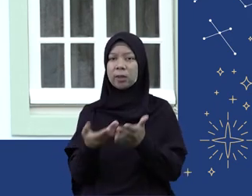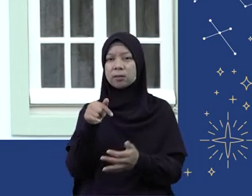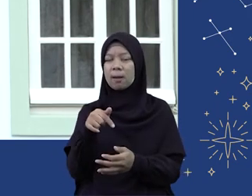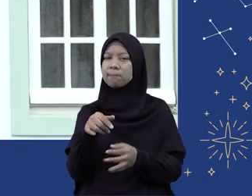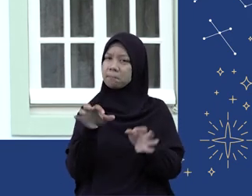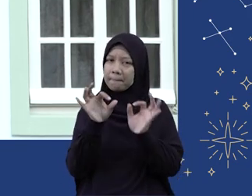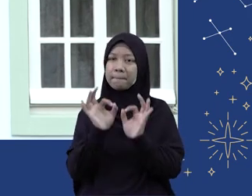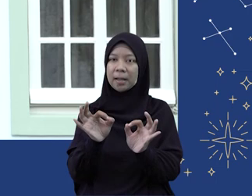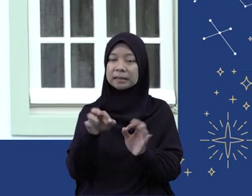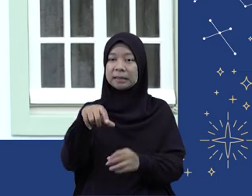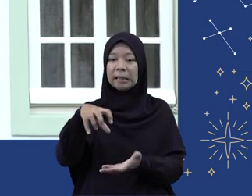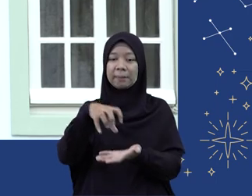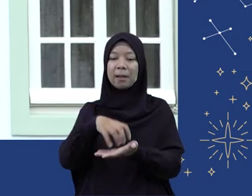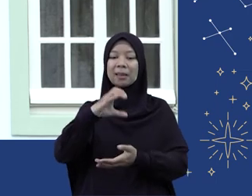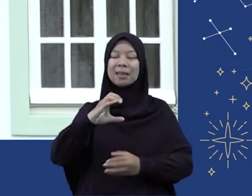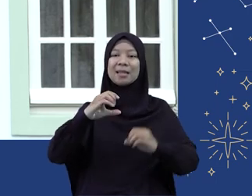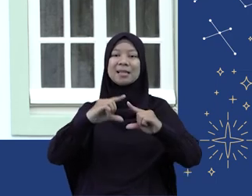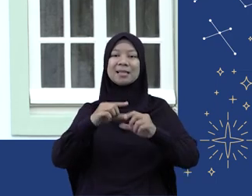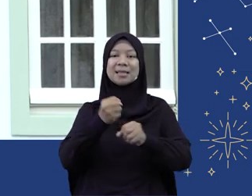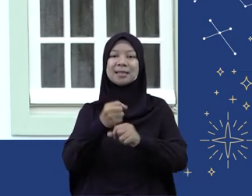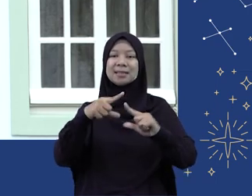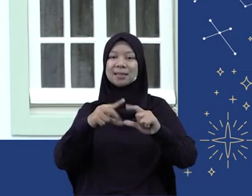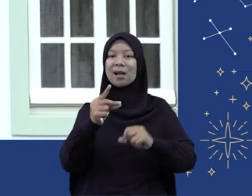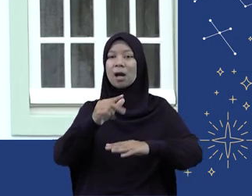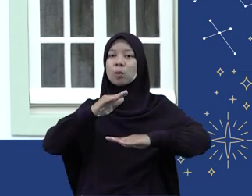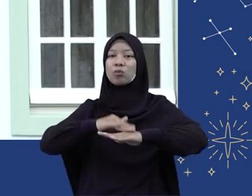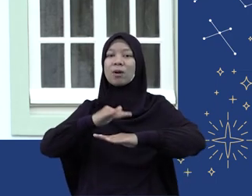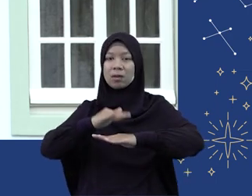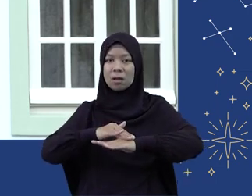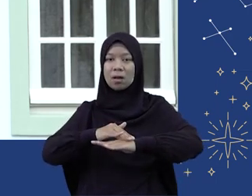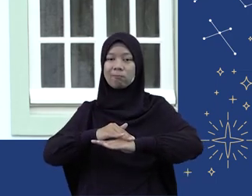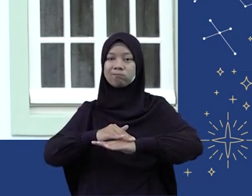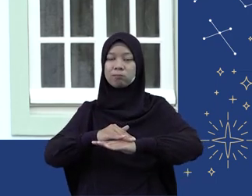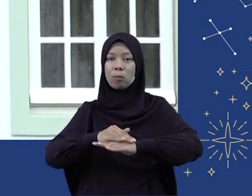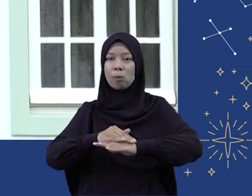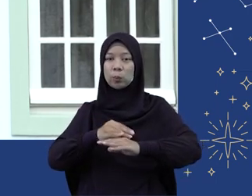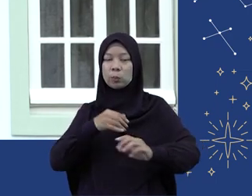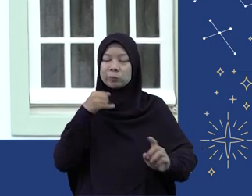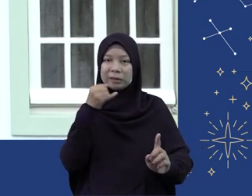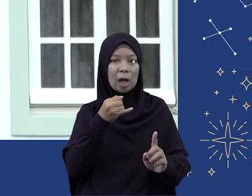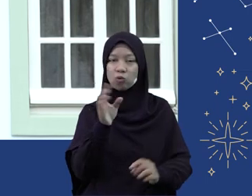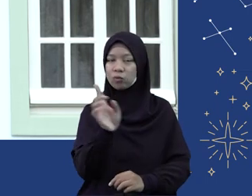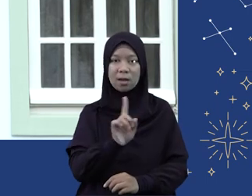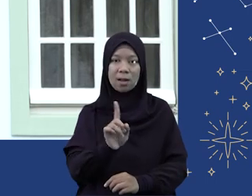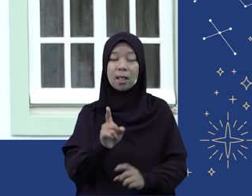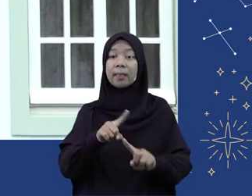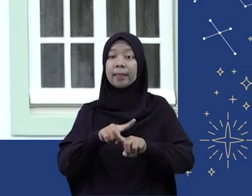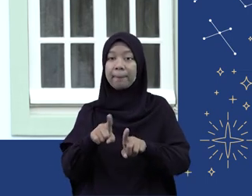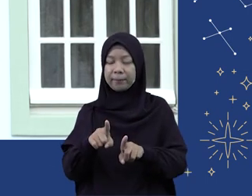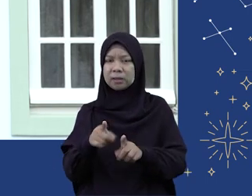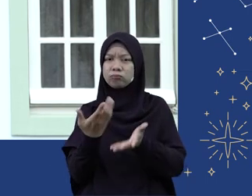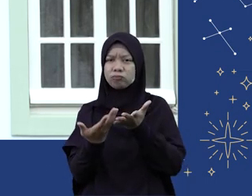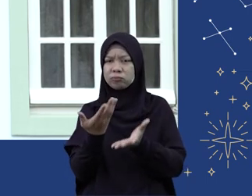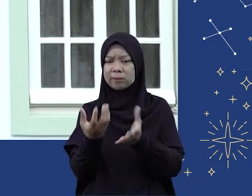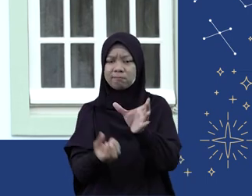bahwasanya ini cagar budaya yang tidak bisa diganggu gugat Namun demikian bukan tidak mungkin dengan perkembangan yang